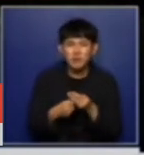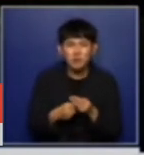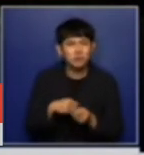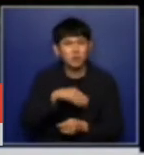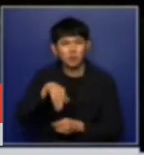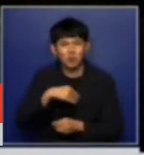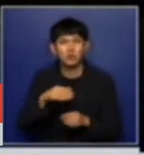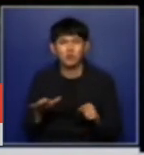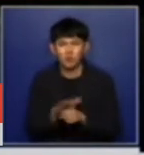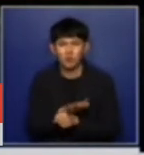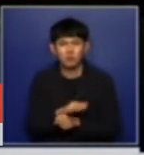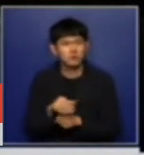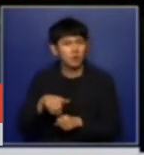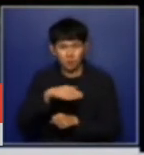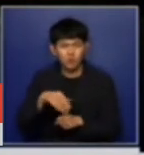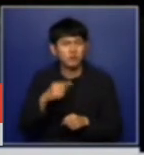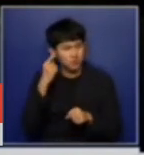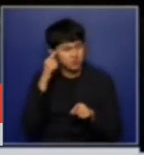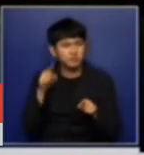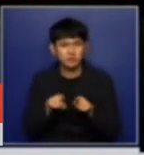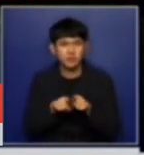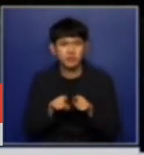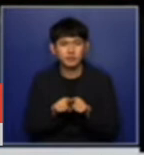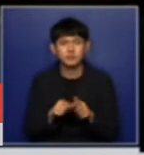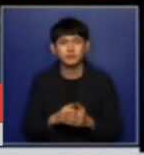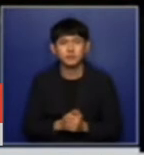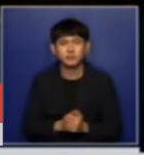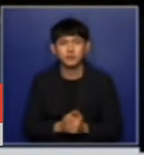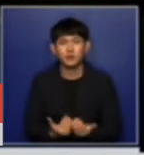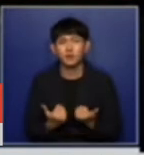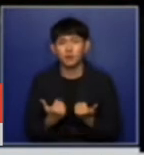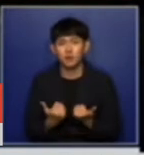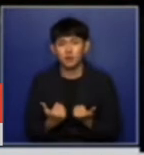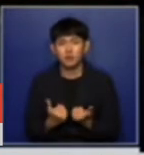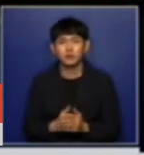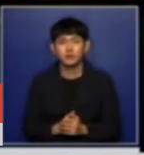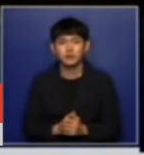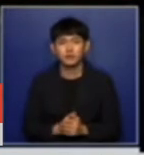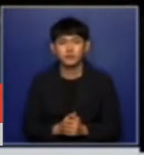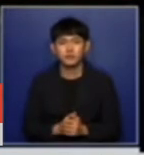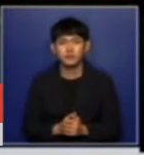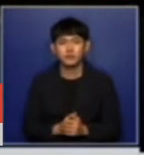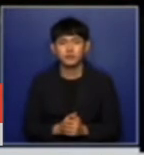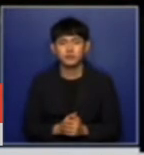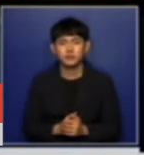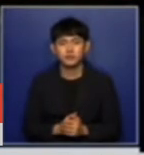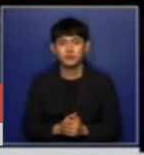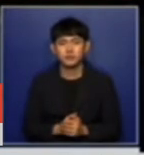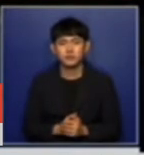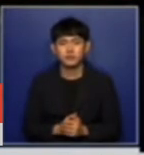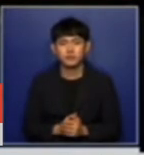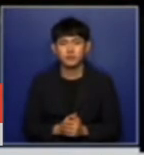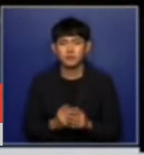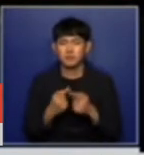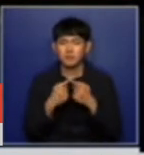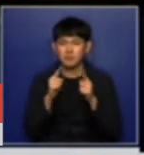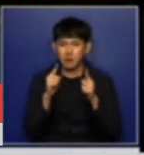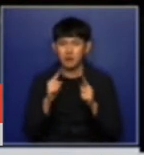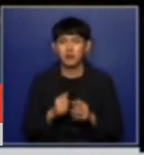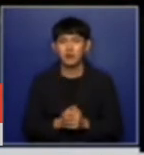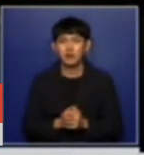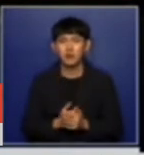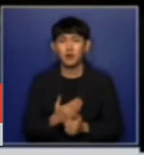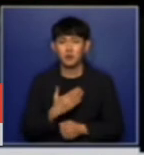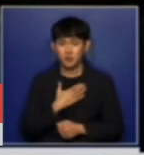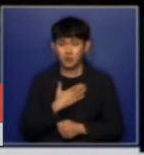คนนะทุกคนเพราะฉะนั้นเนี่ย มันเป็นเรื่องที่แปลกนะครับท่านครับผมเอง